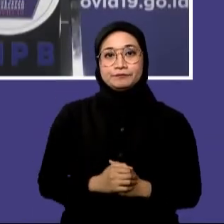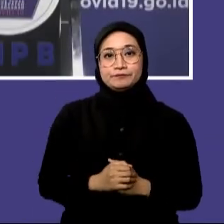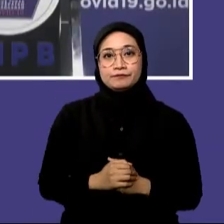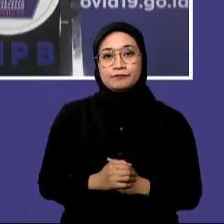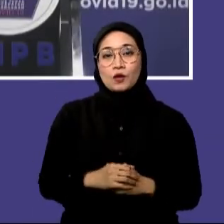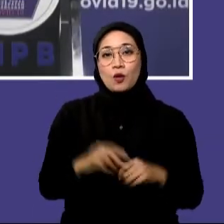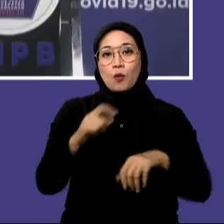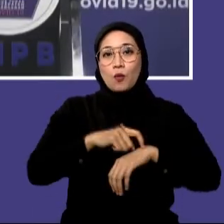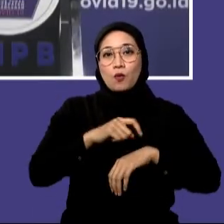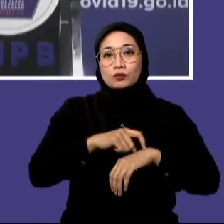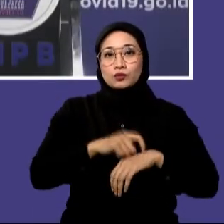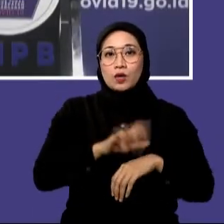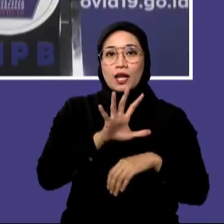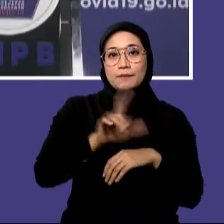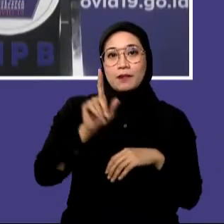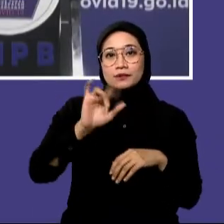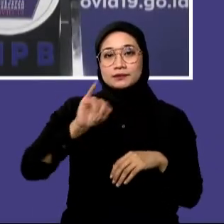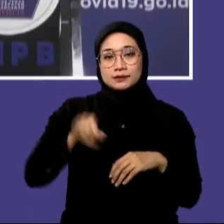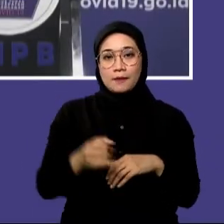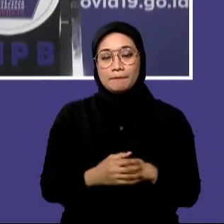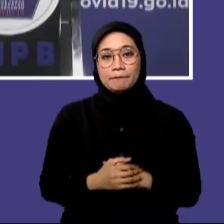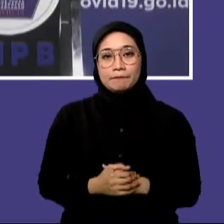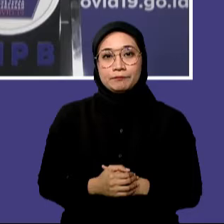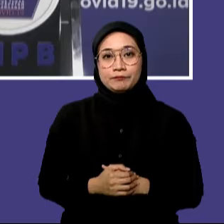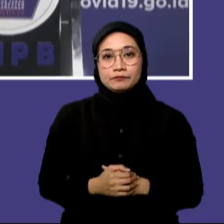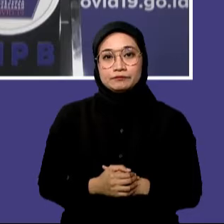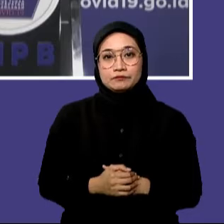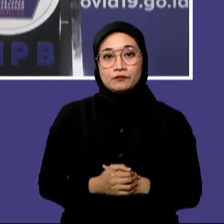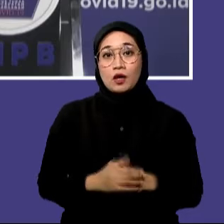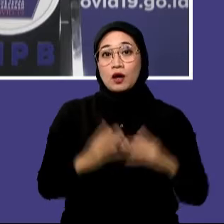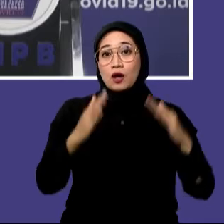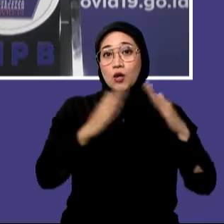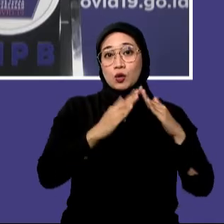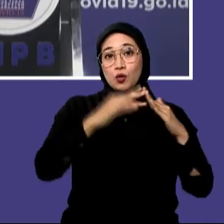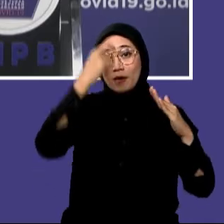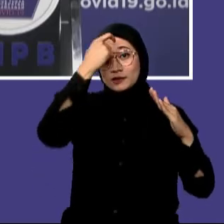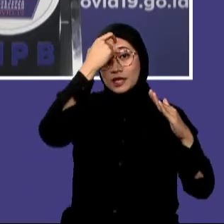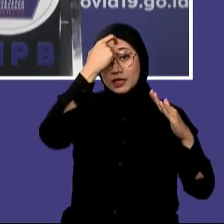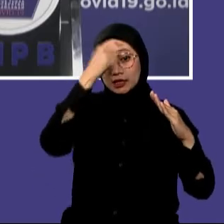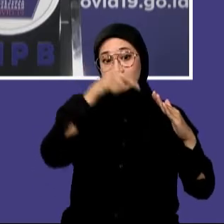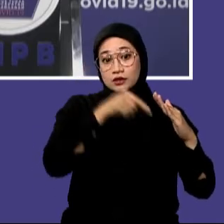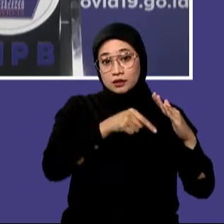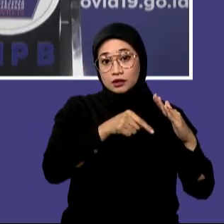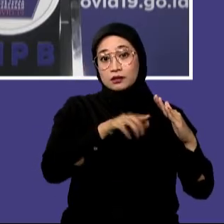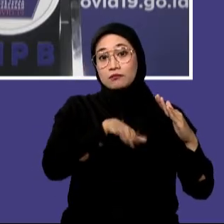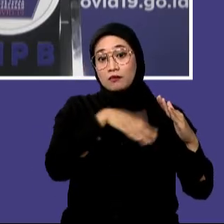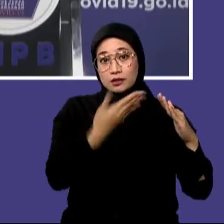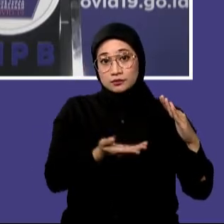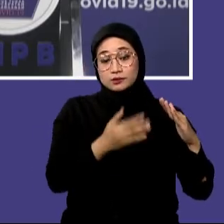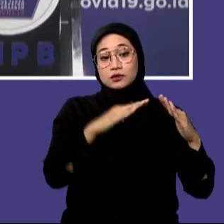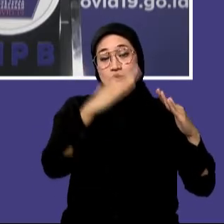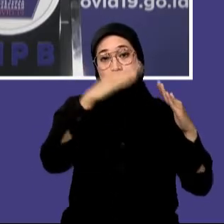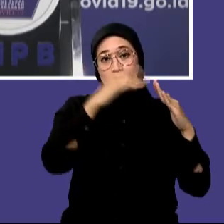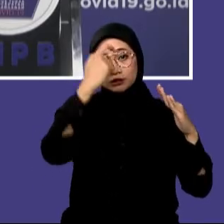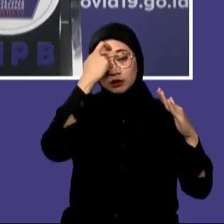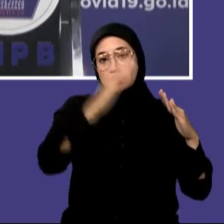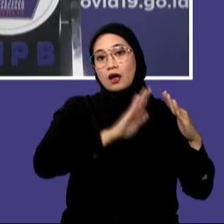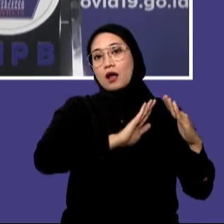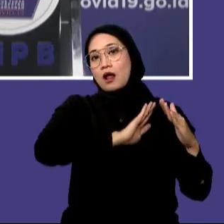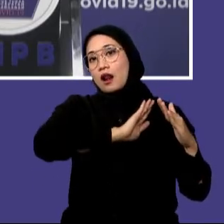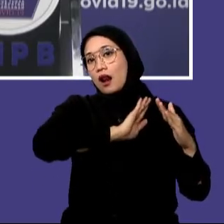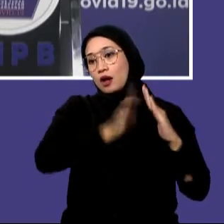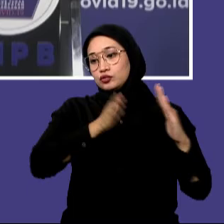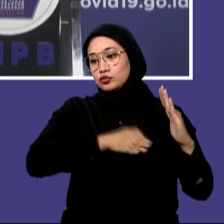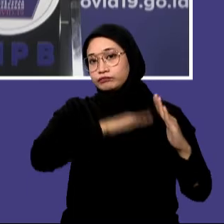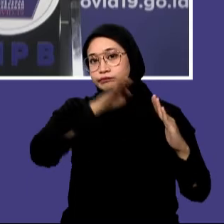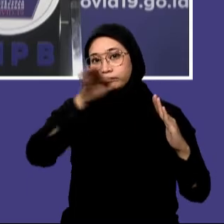Kelima, setelah diberangkatkan dari rumah sakit, jenazah hendaknya langsung menuju lokasi penguburan atau krematorium untuk